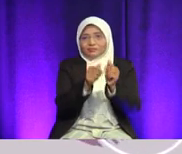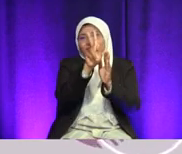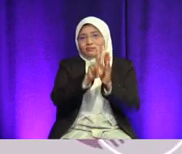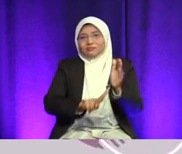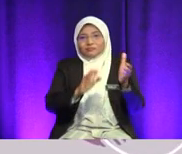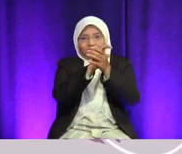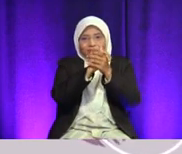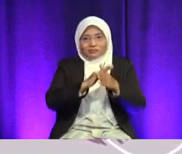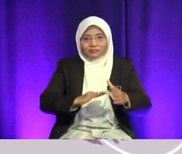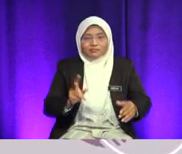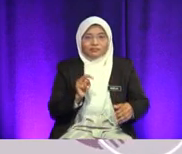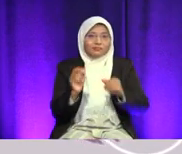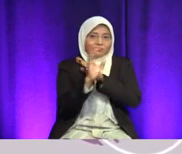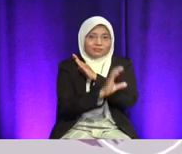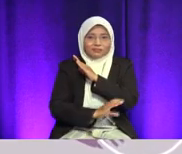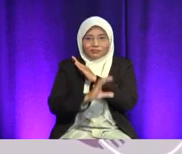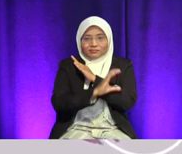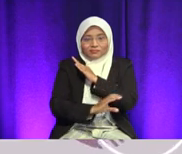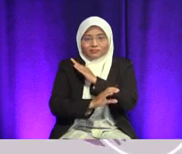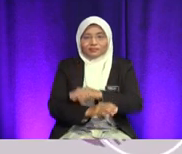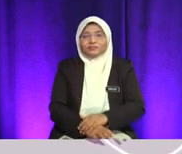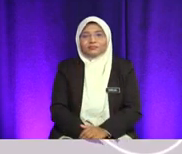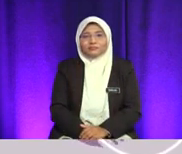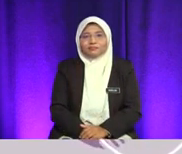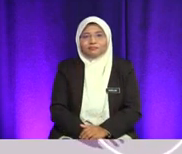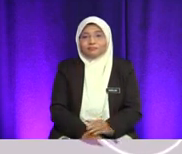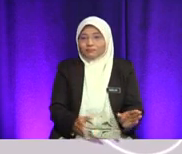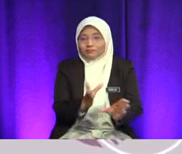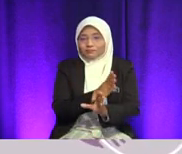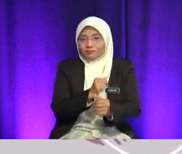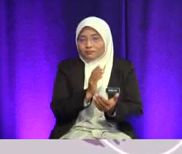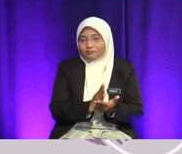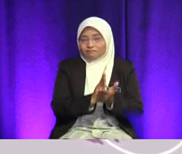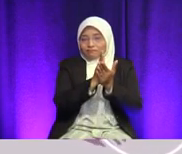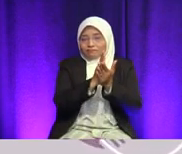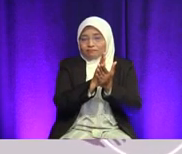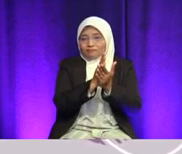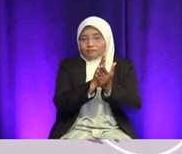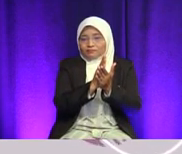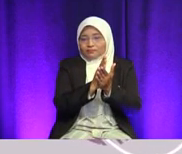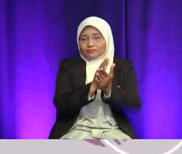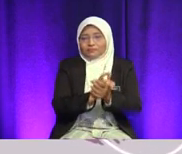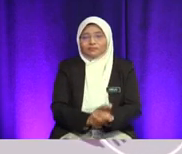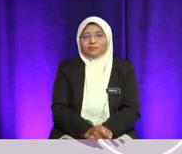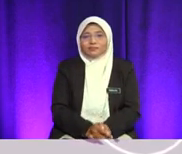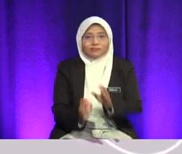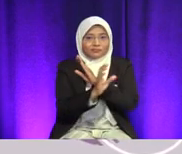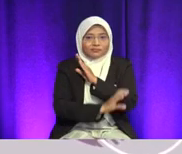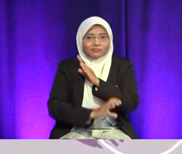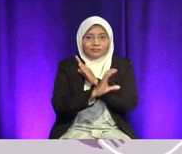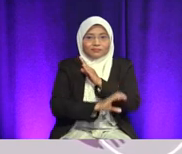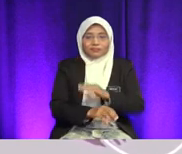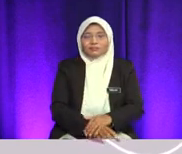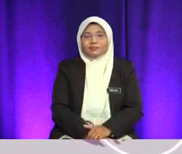Hal ini karena dapat membantu pihak keselamatan menyelesaikan tugas oleh itu rakyat boleh memberi maklumat yang